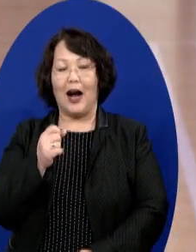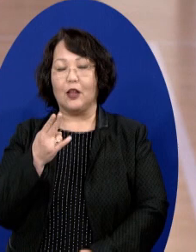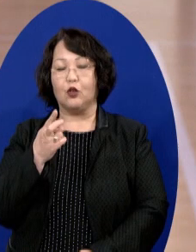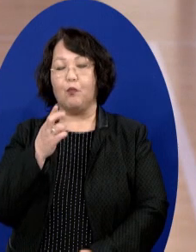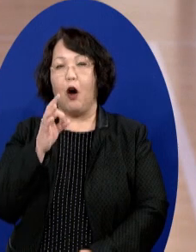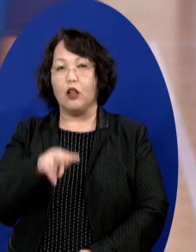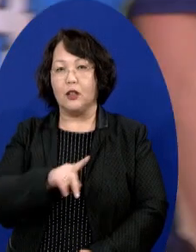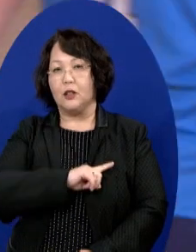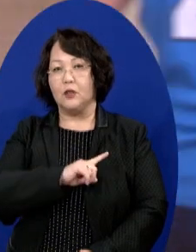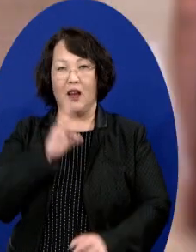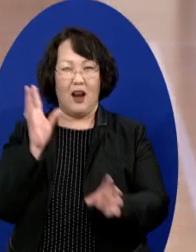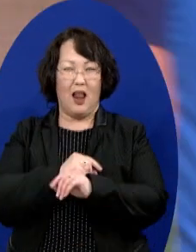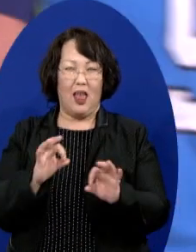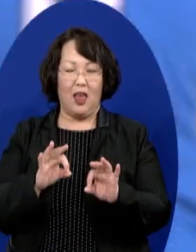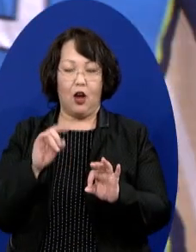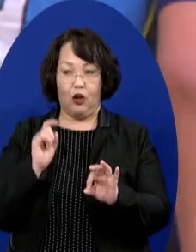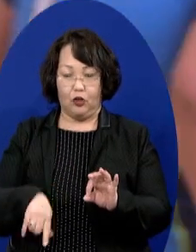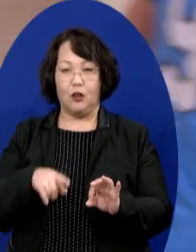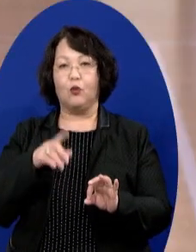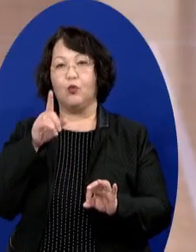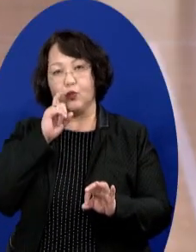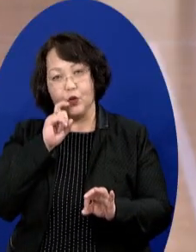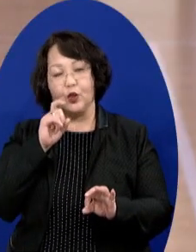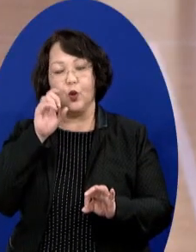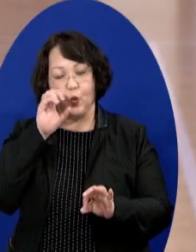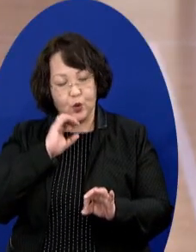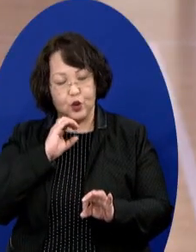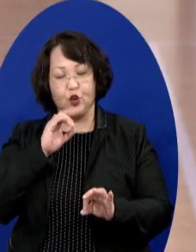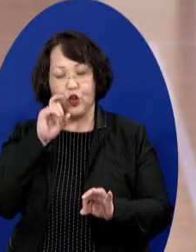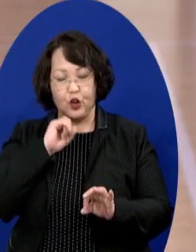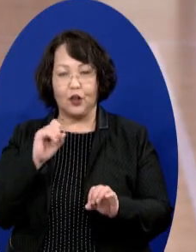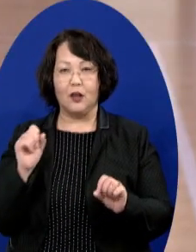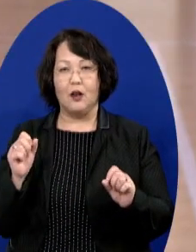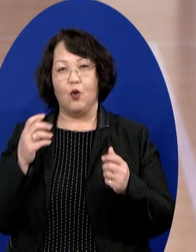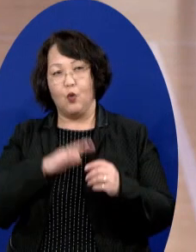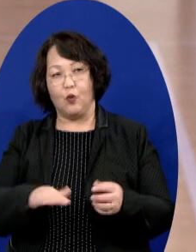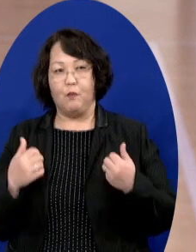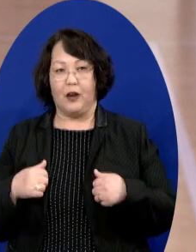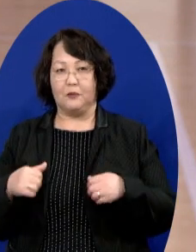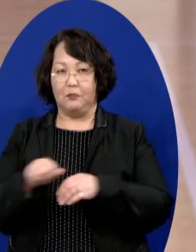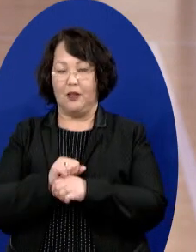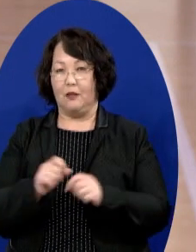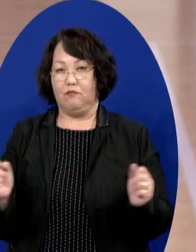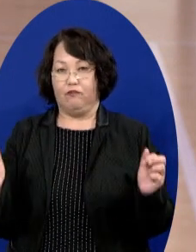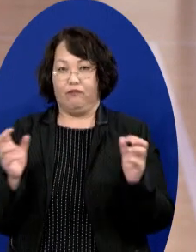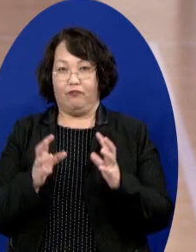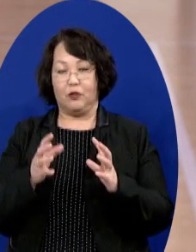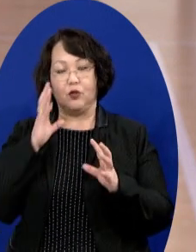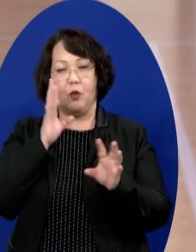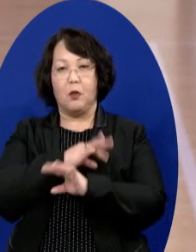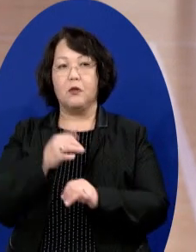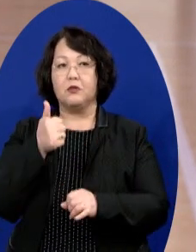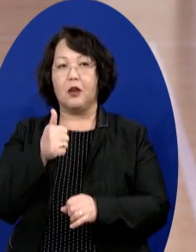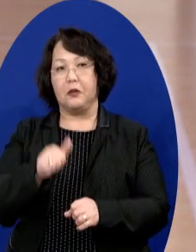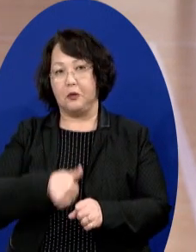тэмцээний бас нэлээд хүсэн үйл байсан оролцох гэсэн одоо юм хүсэл сонирхол ихтэй хүүхдүүд багш нар бас их сайн бэлтгэж одоо зохион байгуулалтад оролцож